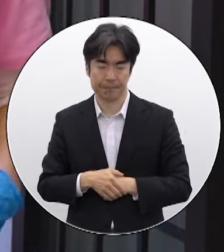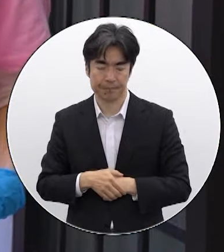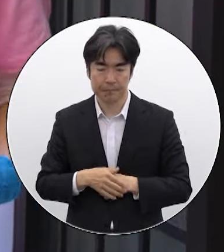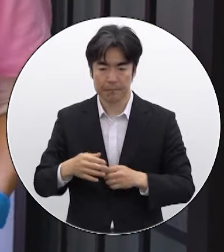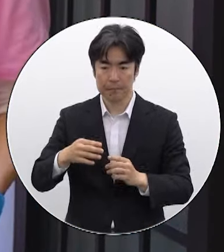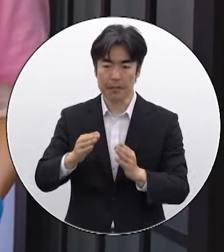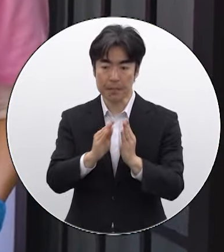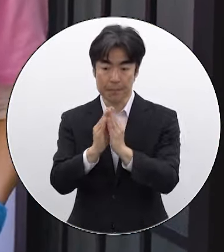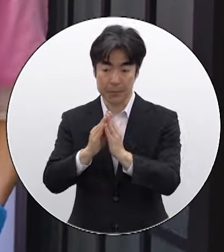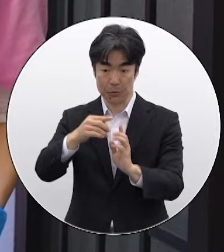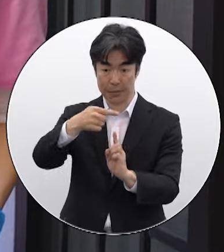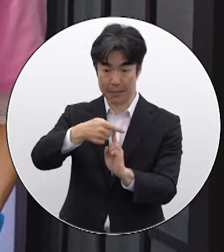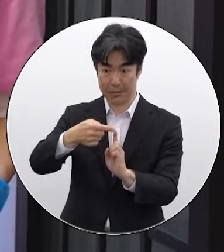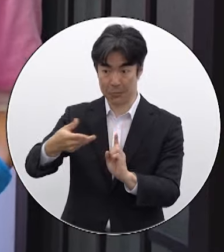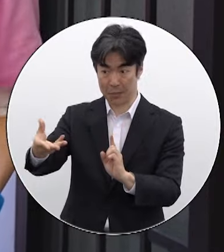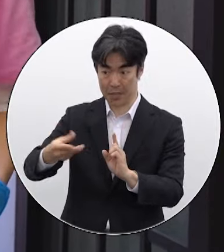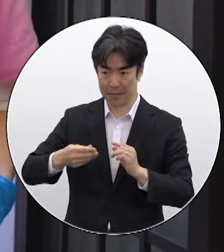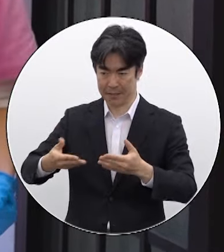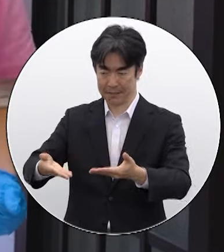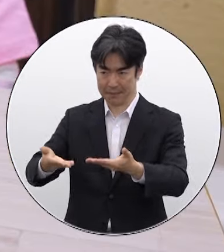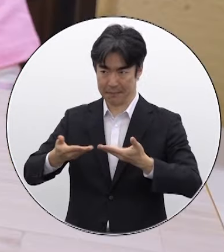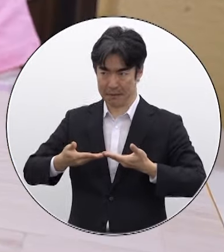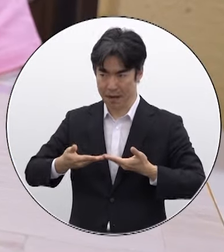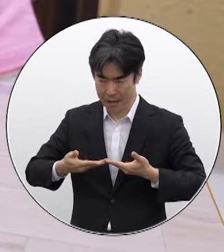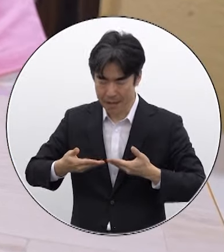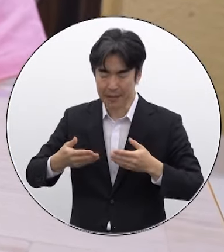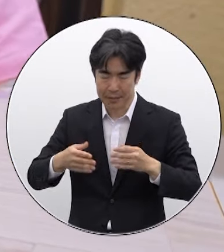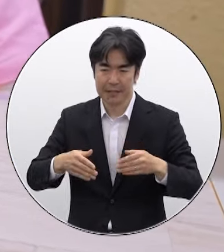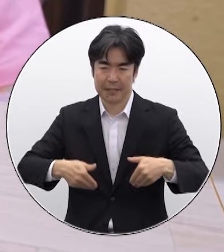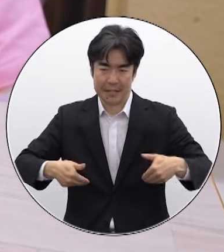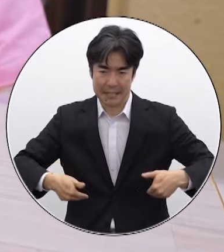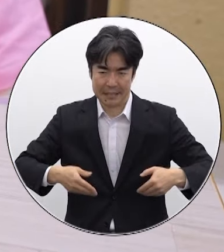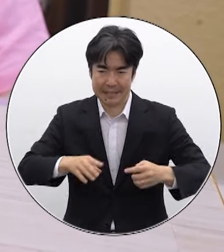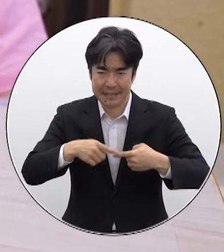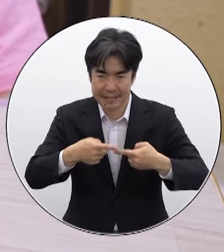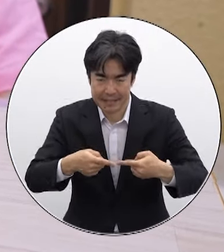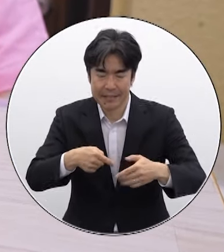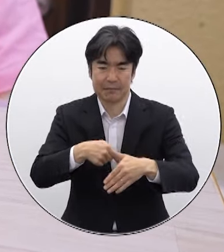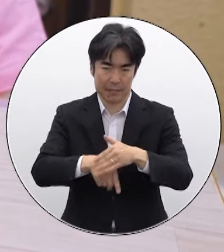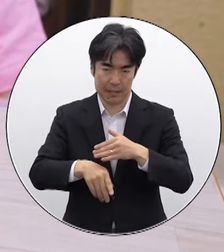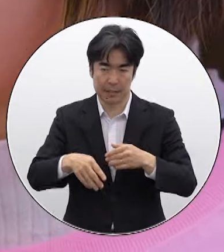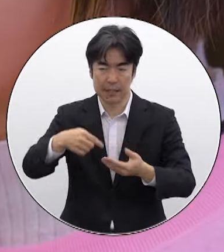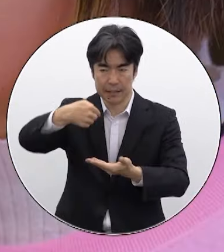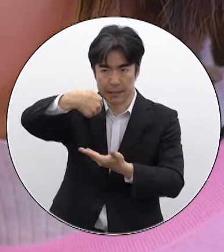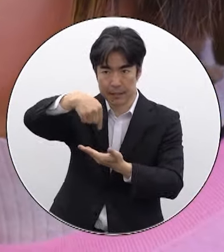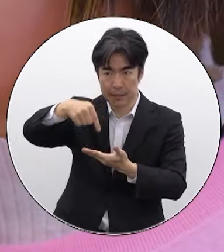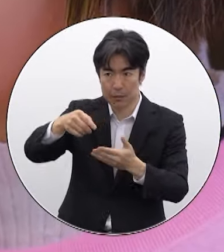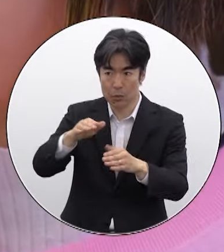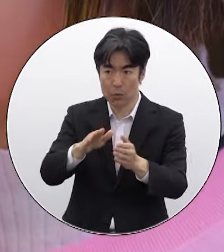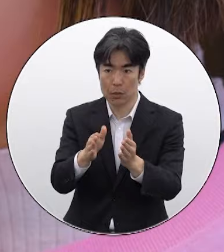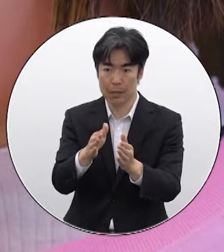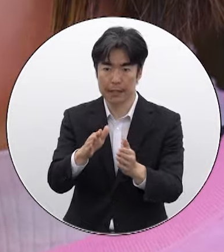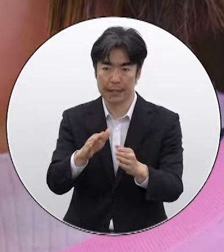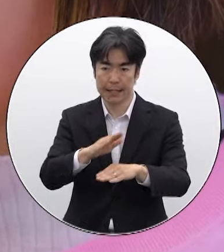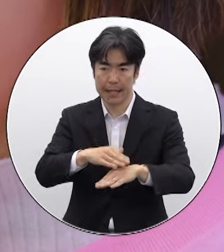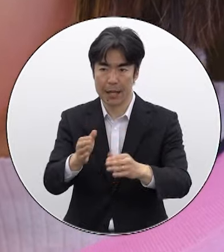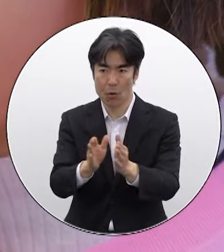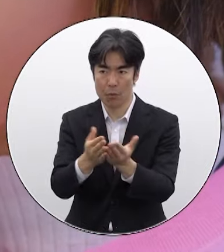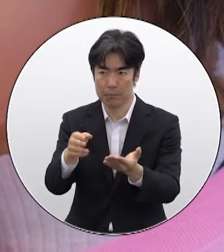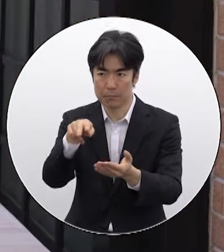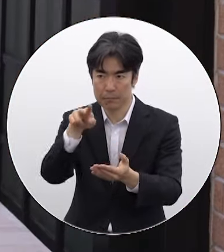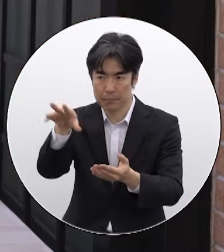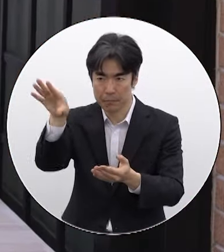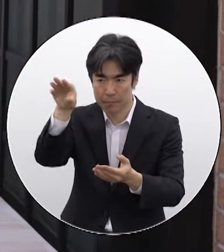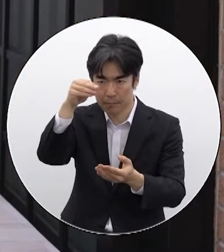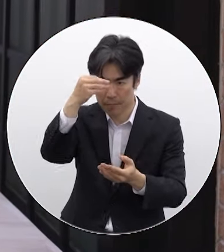お揃いのピンクの T シャツをお借りし、南さんに弟子入りした星さん、師匠にお手本を見せていただき、